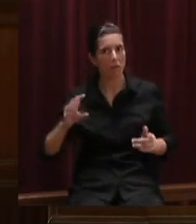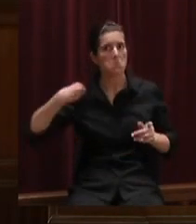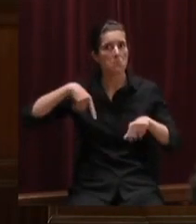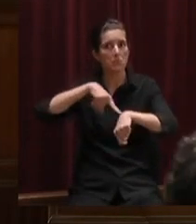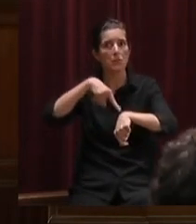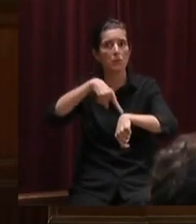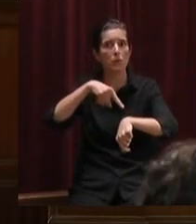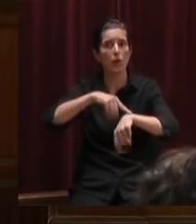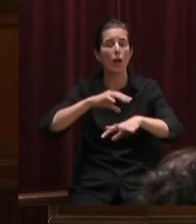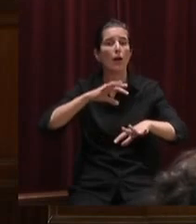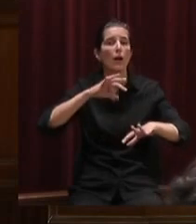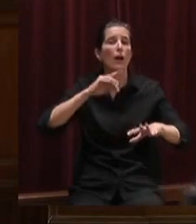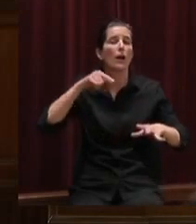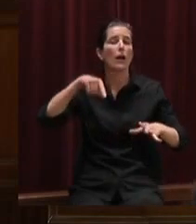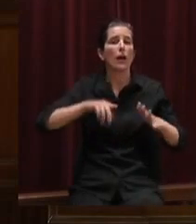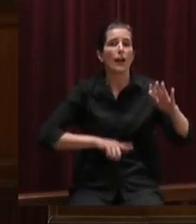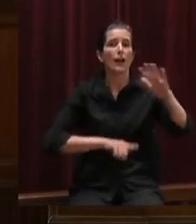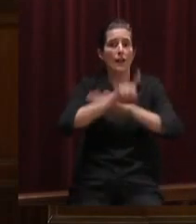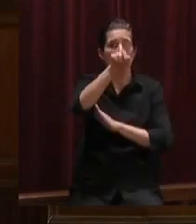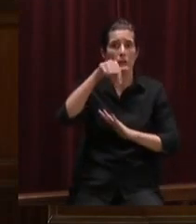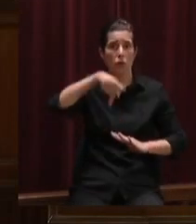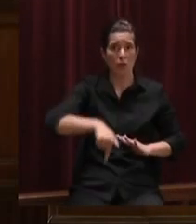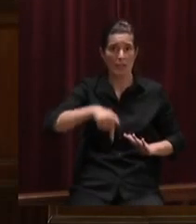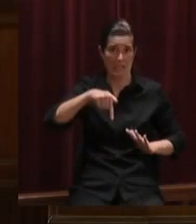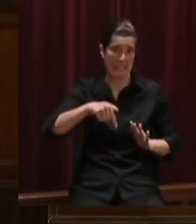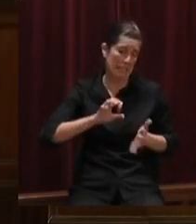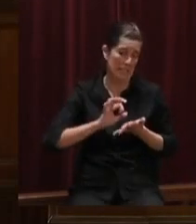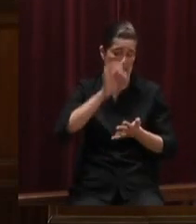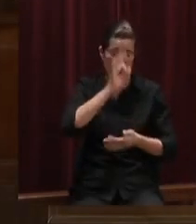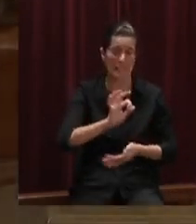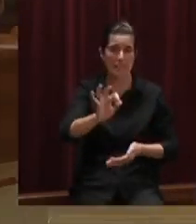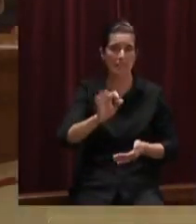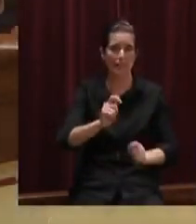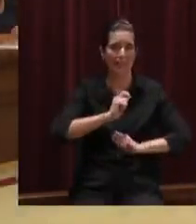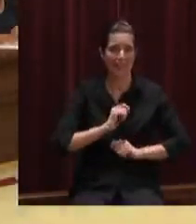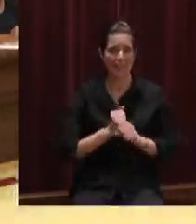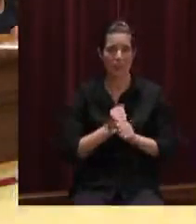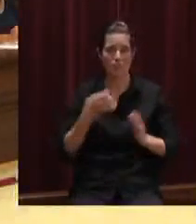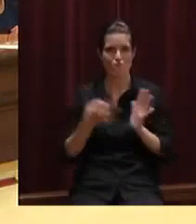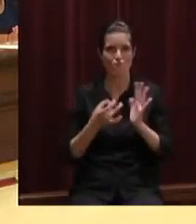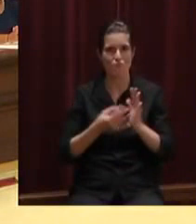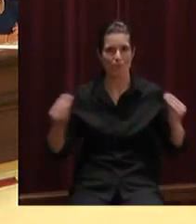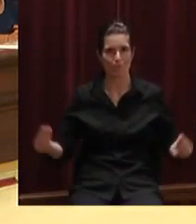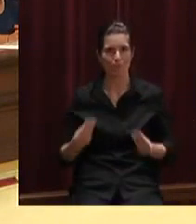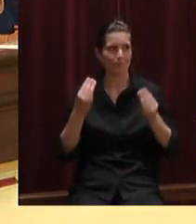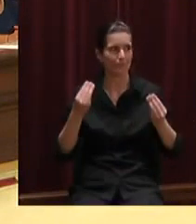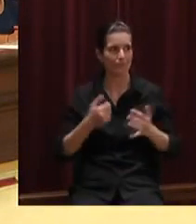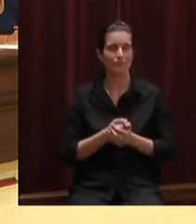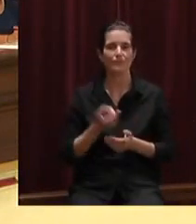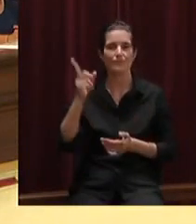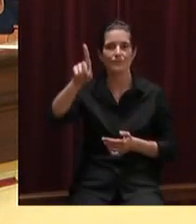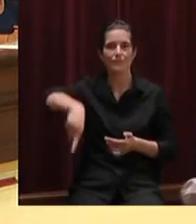el major cicle de creixement d'aquest segle, amb més lloc de treball i de més qualitat, aconseguint que la prosperitat sigui més